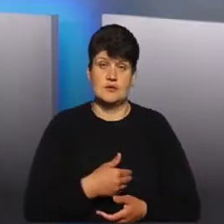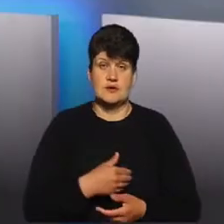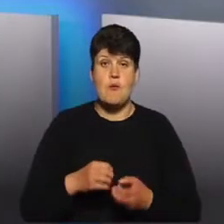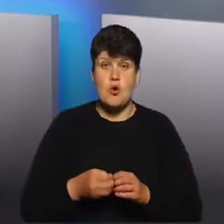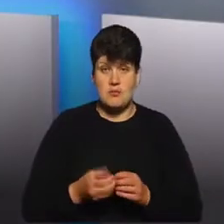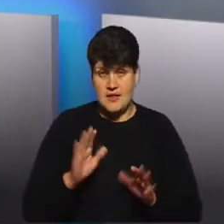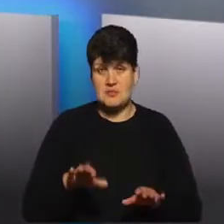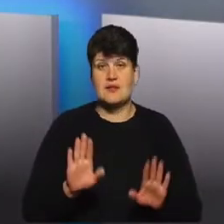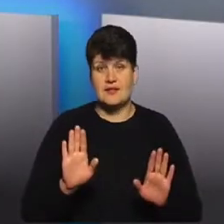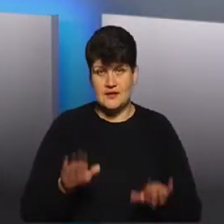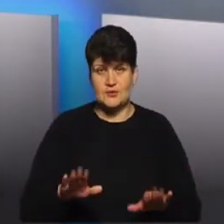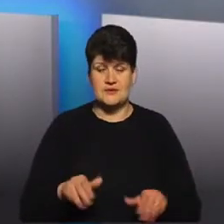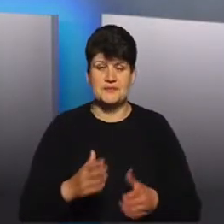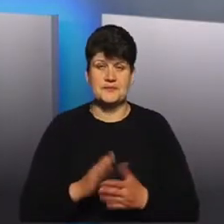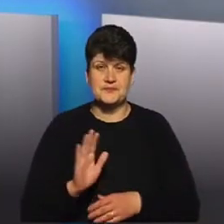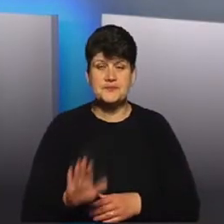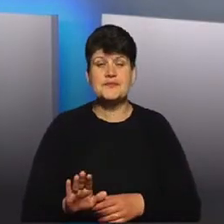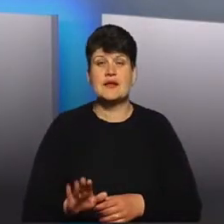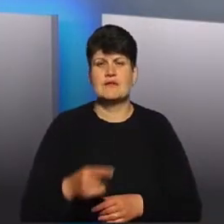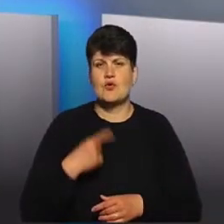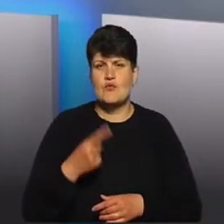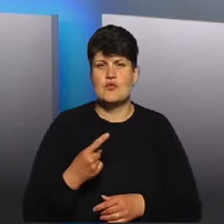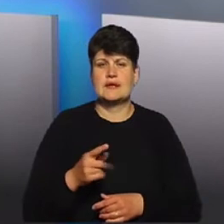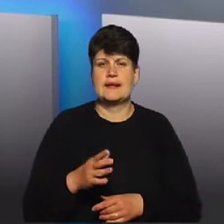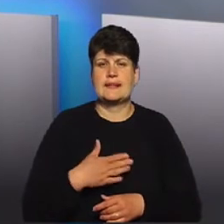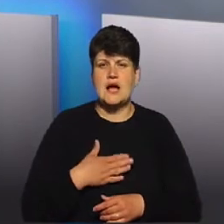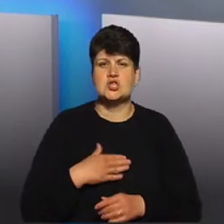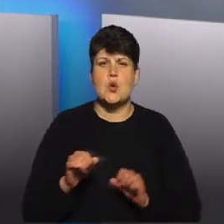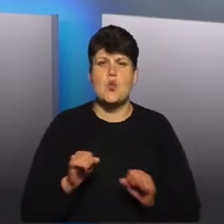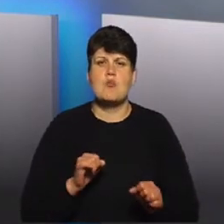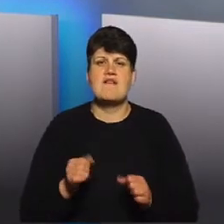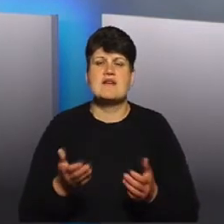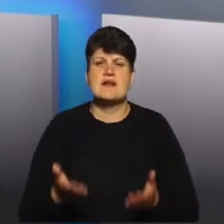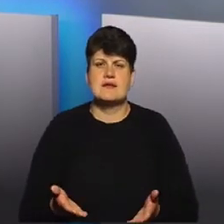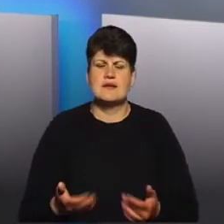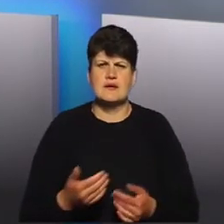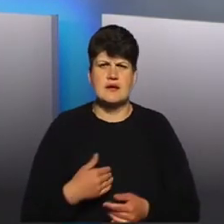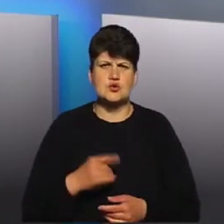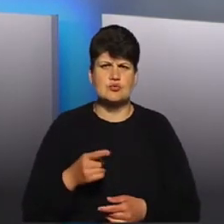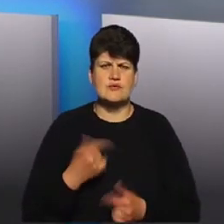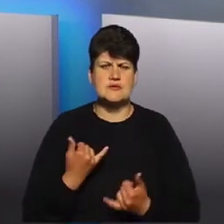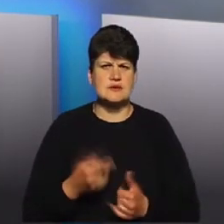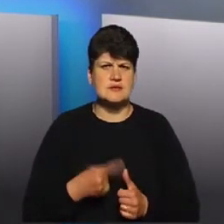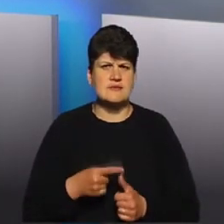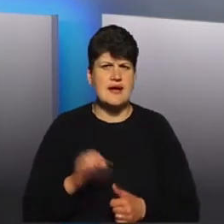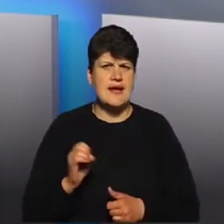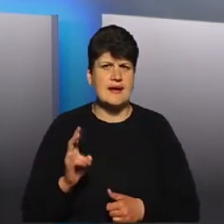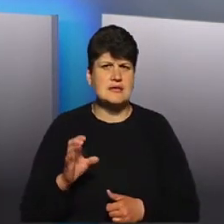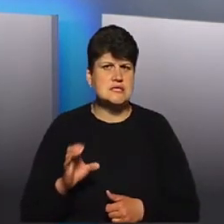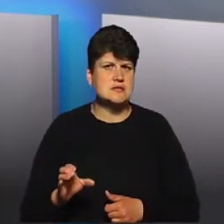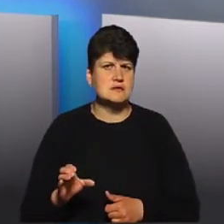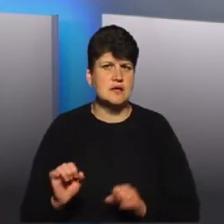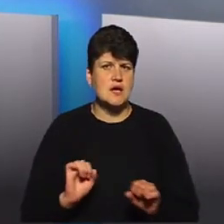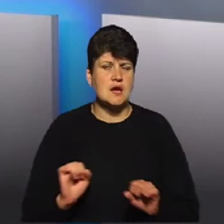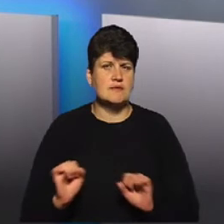кілька разів кажете словосполучення «наше управління», а я вас чомусь називаю сьогодні екс-керівник так, управління. Його